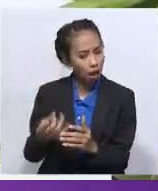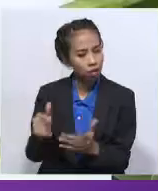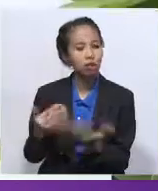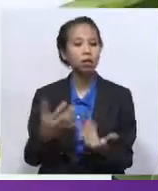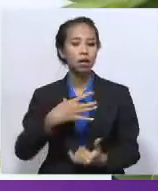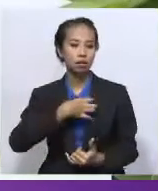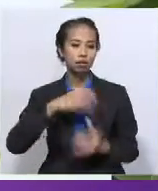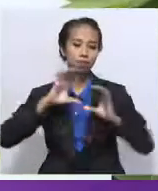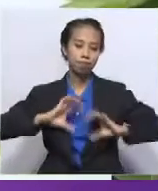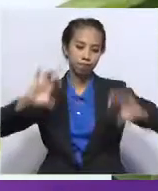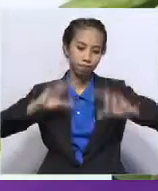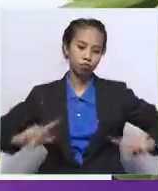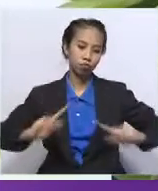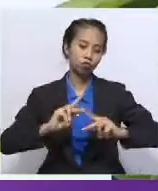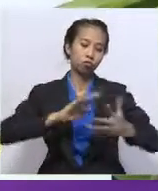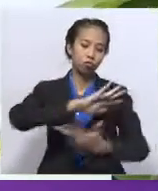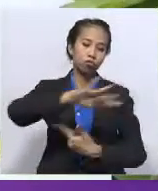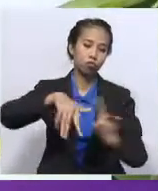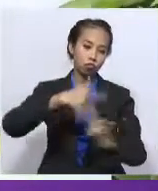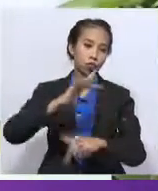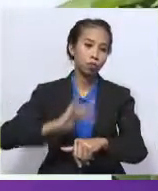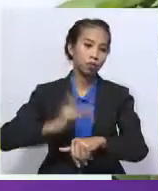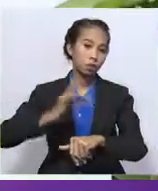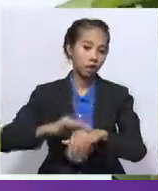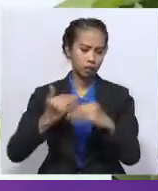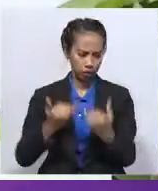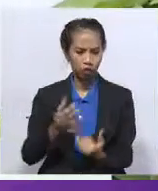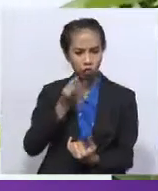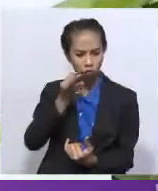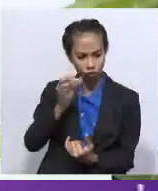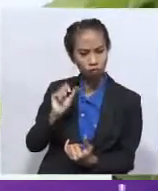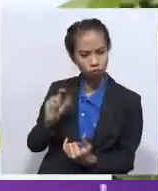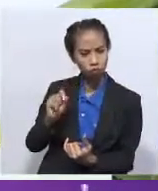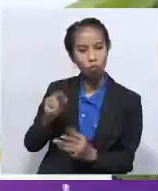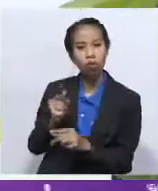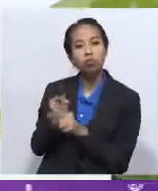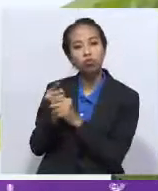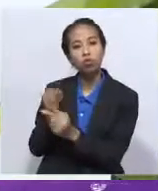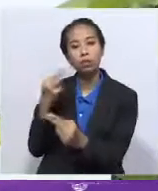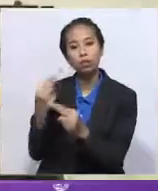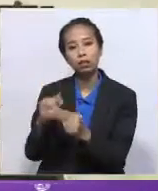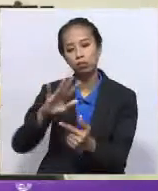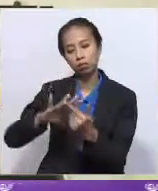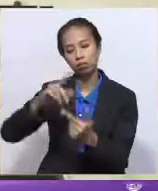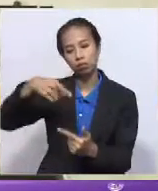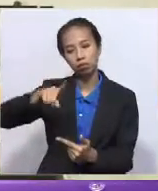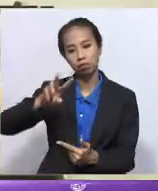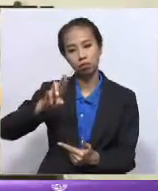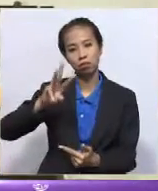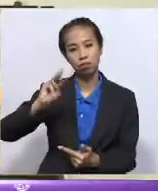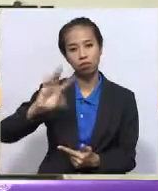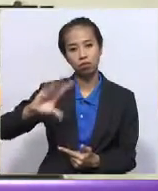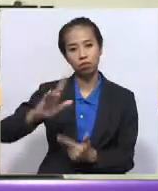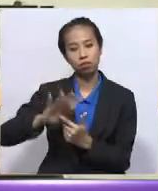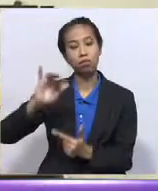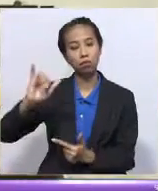ฐบาลรวมถึงกระทรวงทรัพยากรธรรมชาติและสิ่งแวดล้อมค่ะเร่งดำเนินคดีตามกฎหมายกับนายเปรมชัยและพวกค่ะมูลนิธิสืบนาคเ